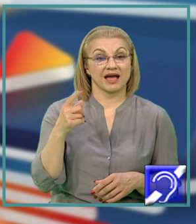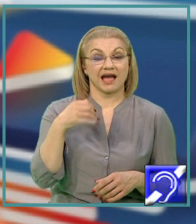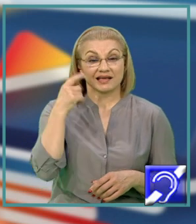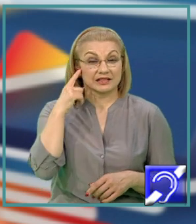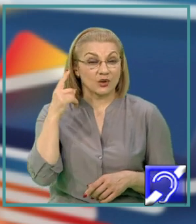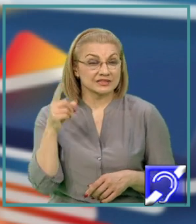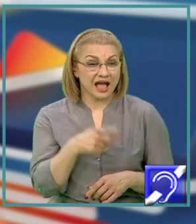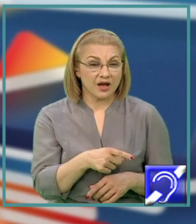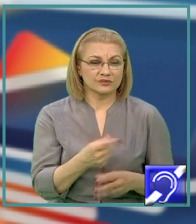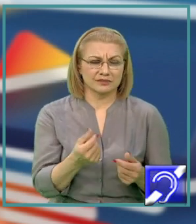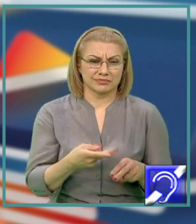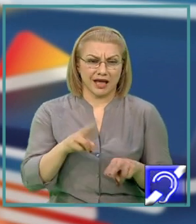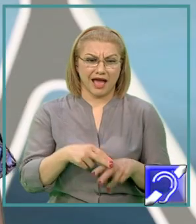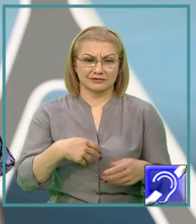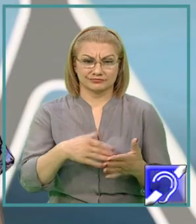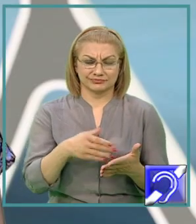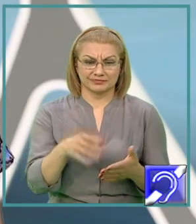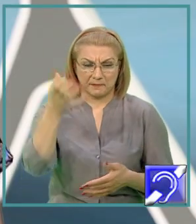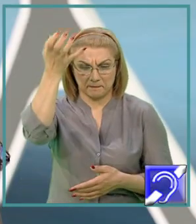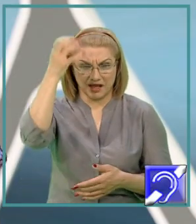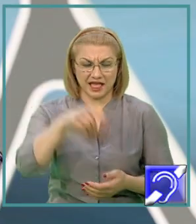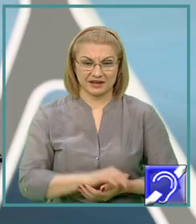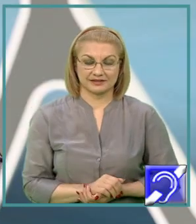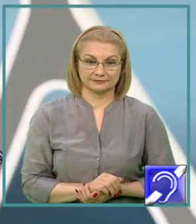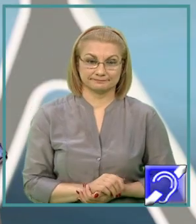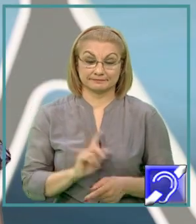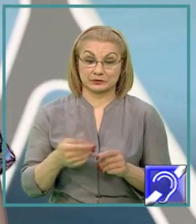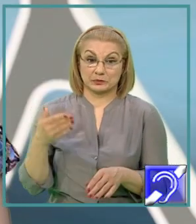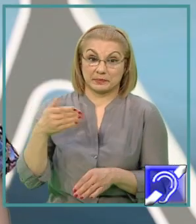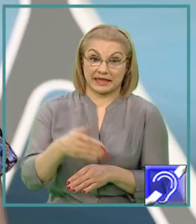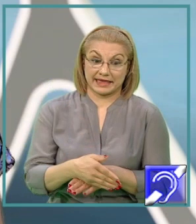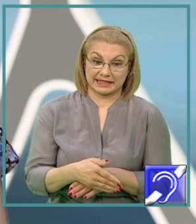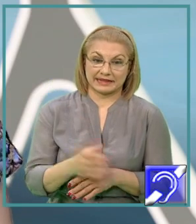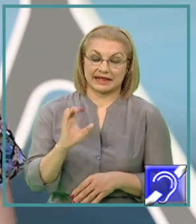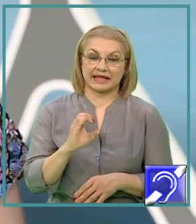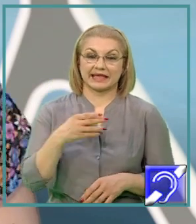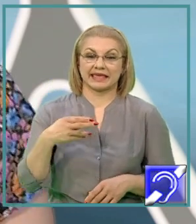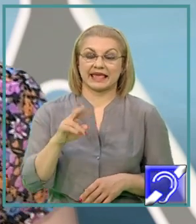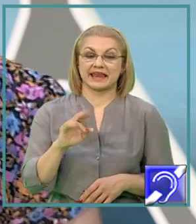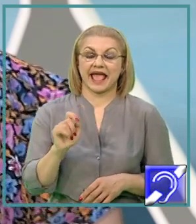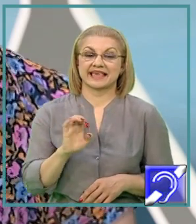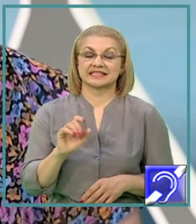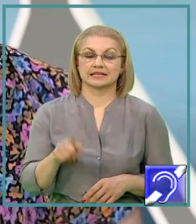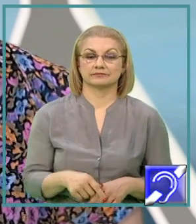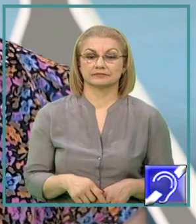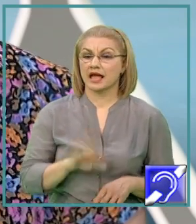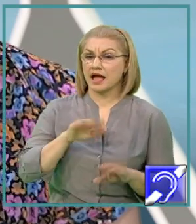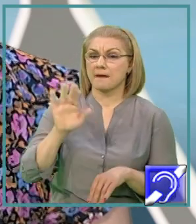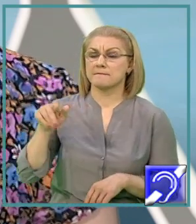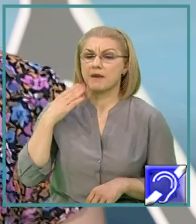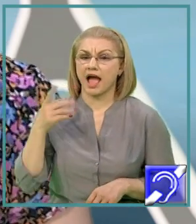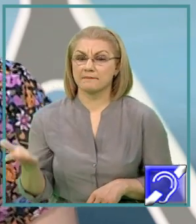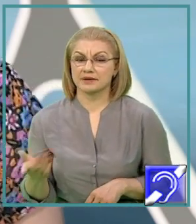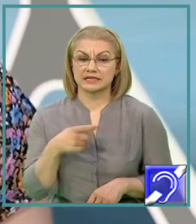că ai dat atâția bani pe pălărie. Intră tocmai și Chiriachița. Mamă, și-a